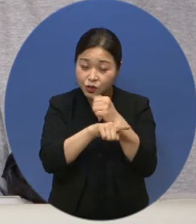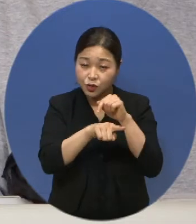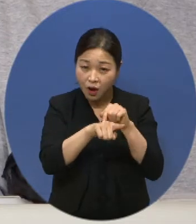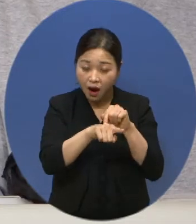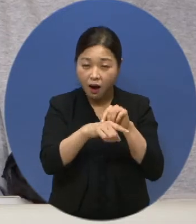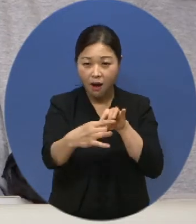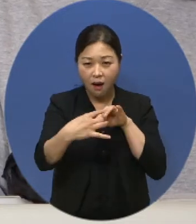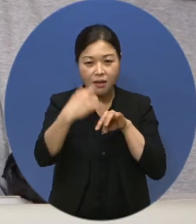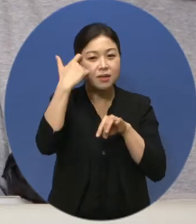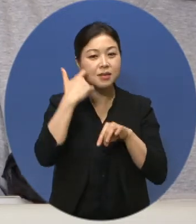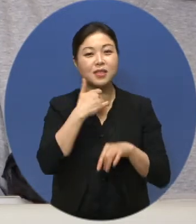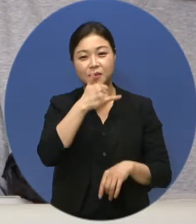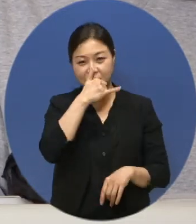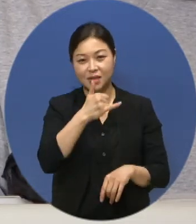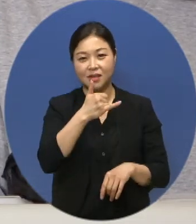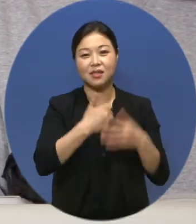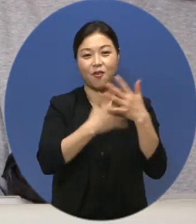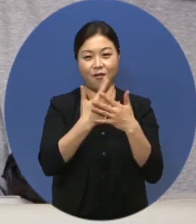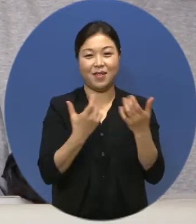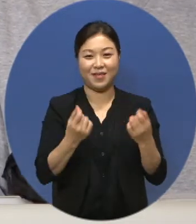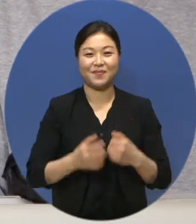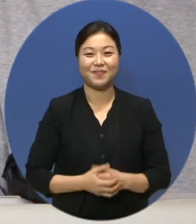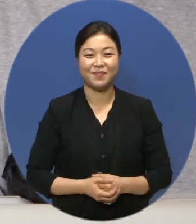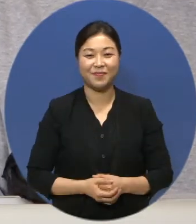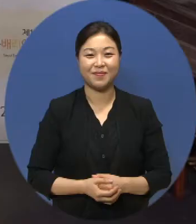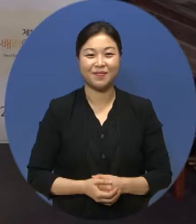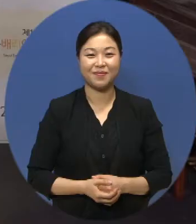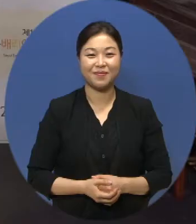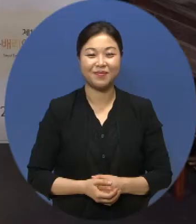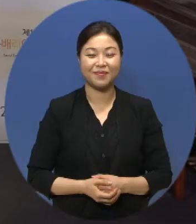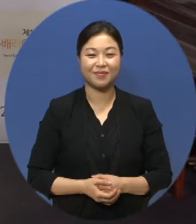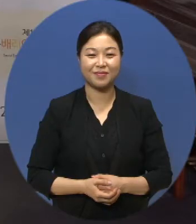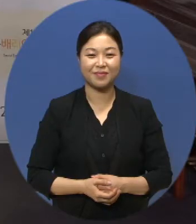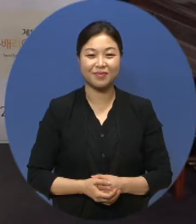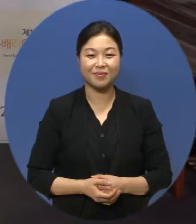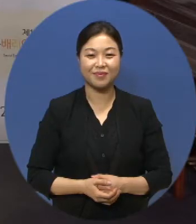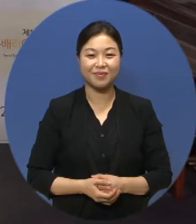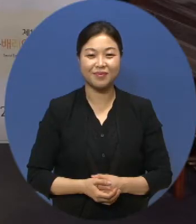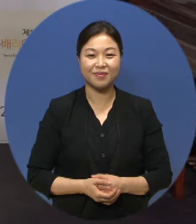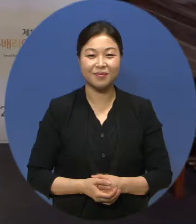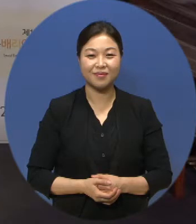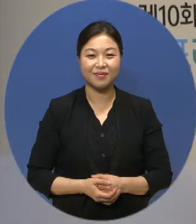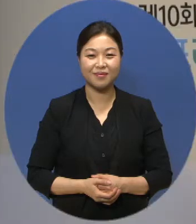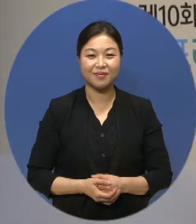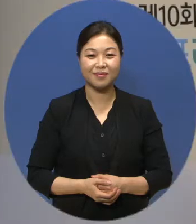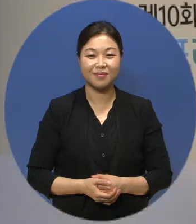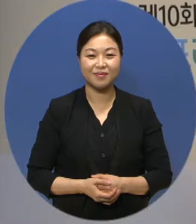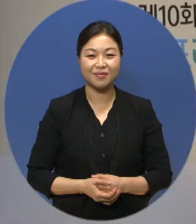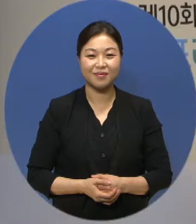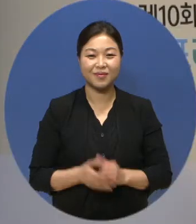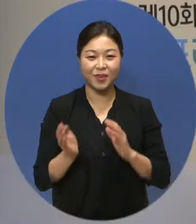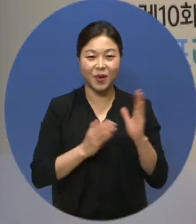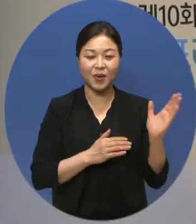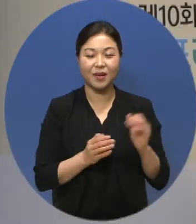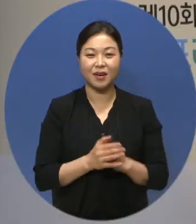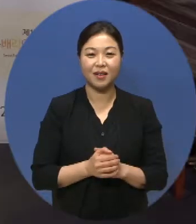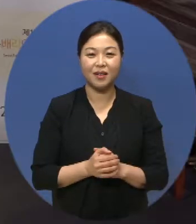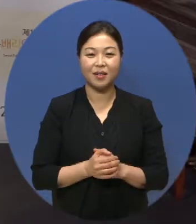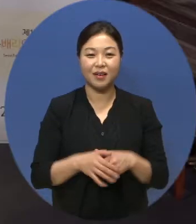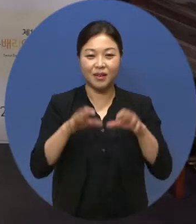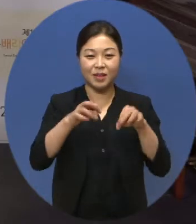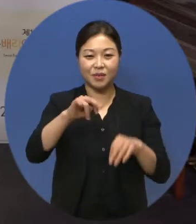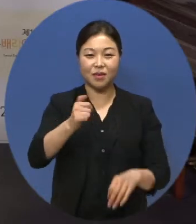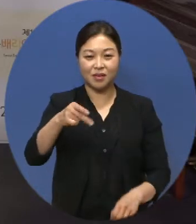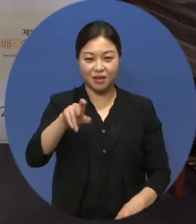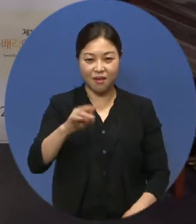그런 것들이 느껴지는 작품이었습니다. 네. 알겠습니다. 자 이렇게 됐고 또 우리